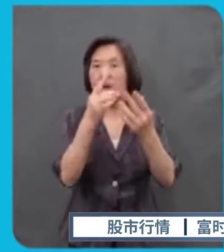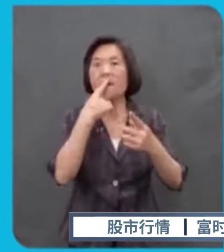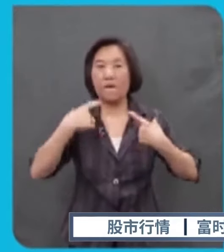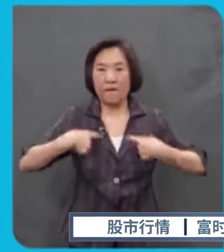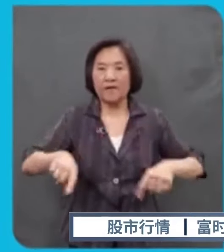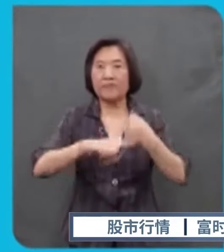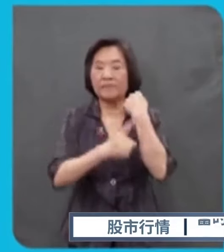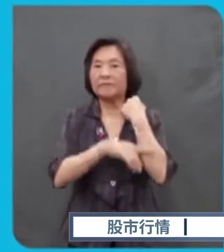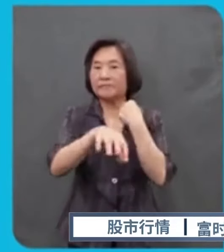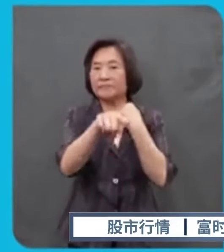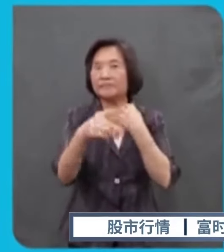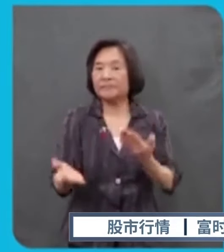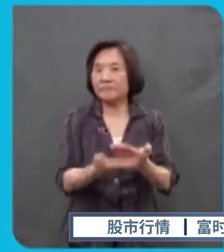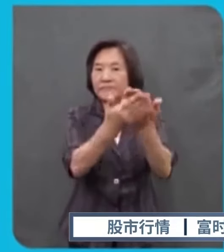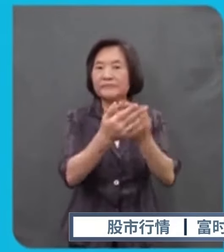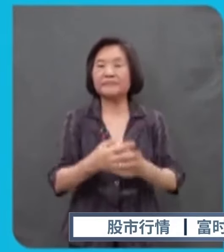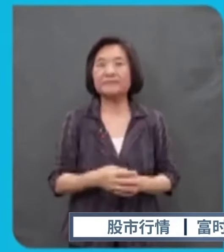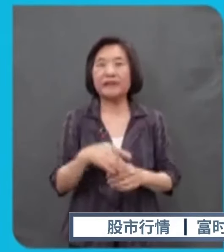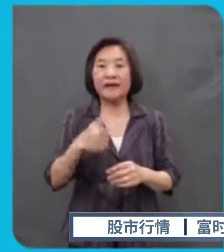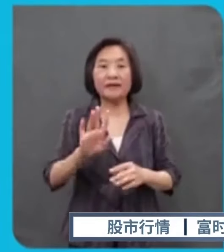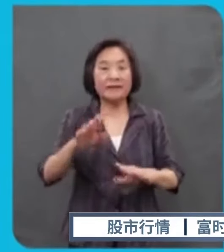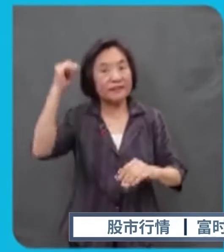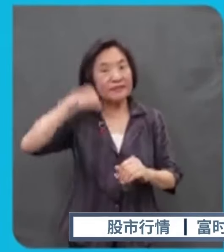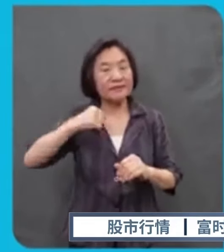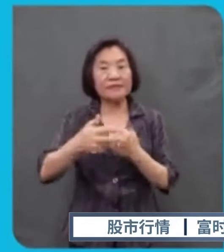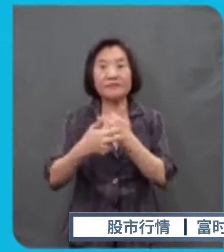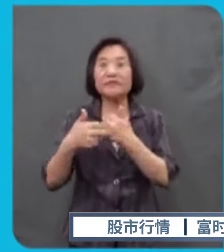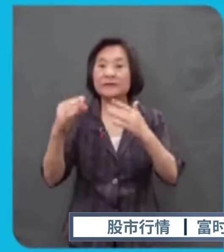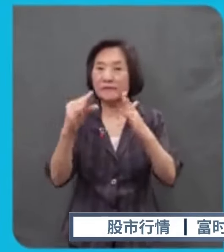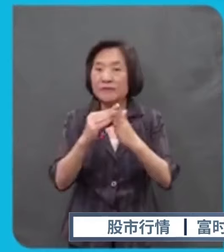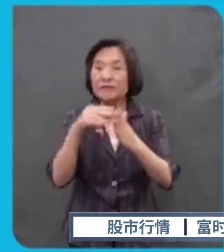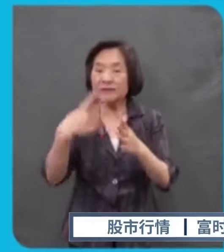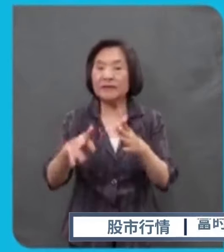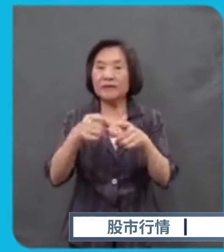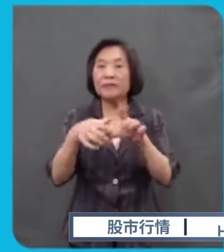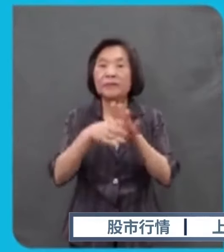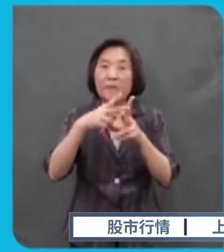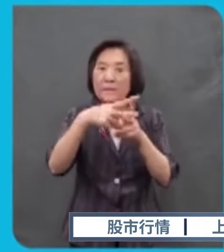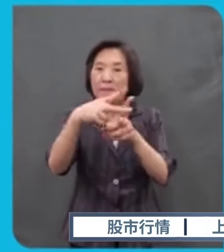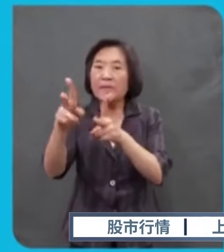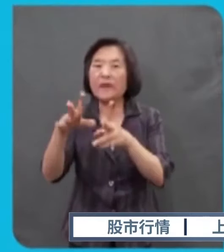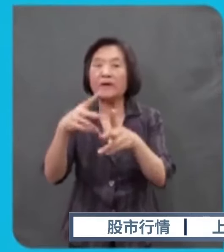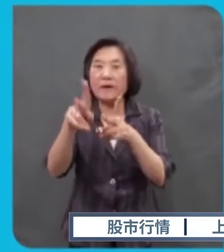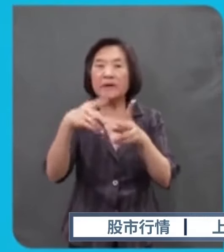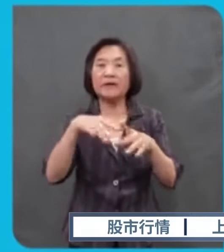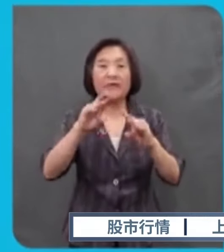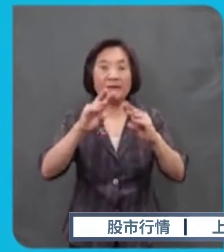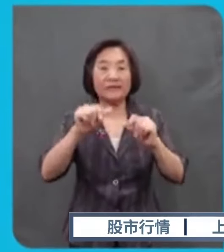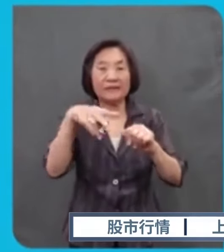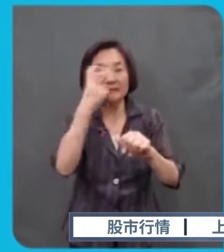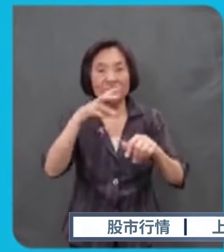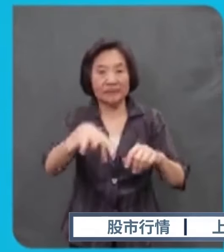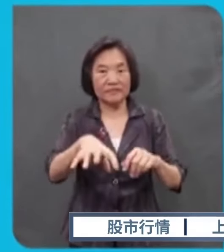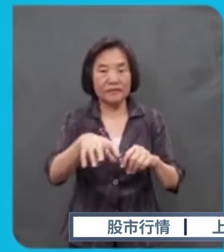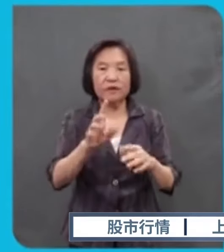另一方面，今天上午我们卫生局也再一次的发函给地检署，告知